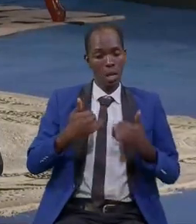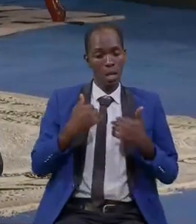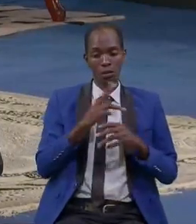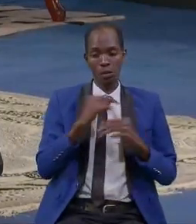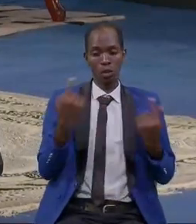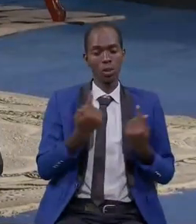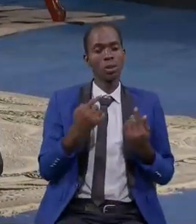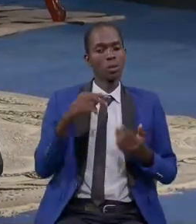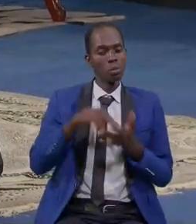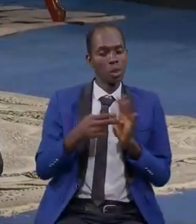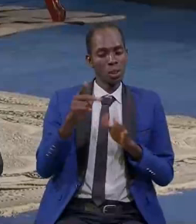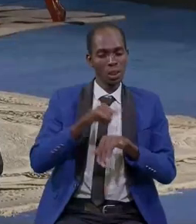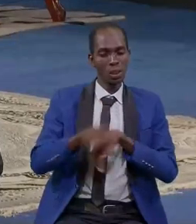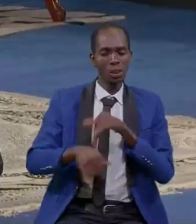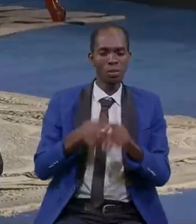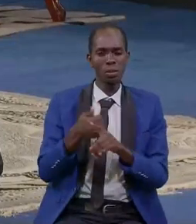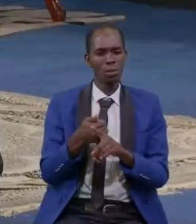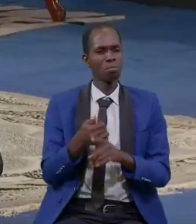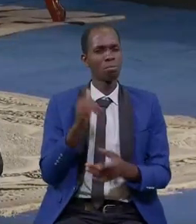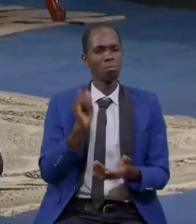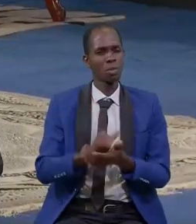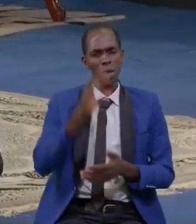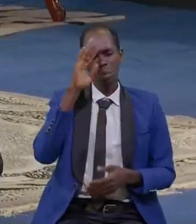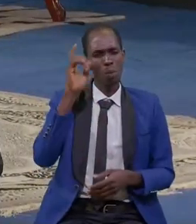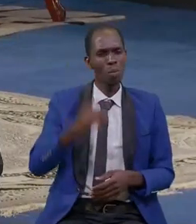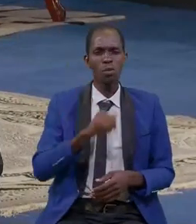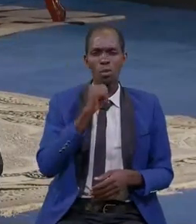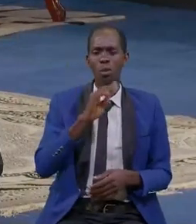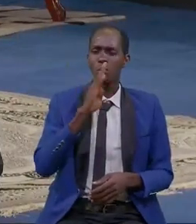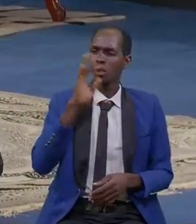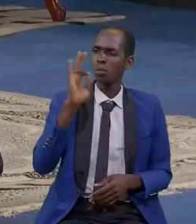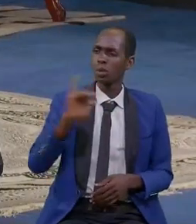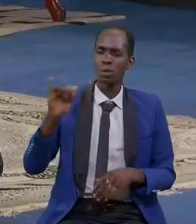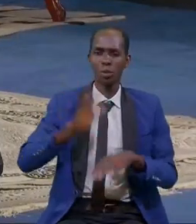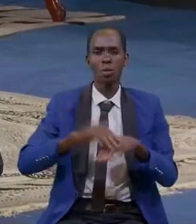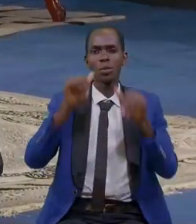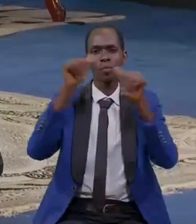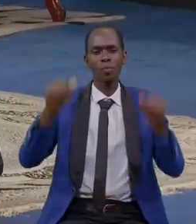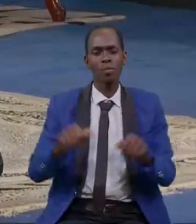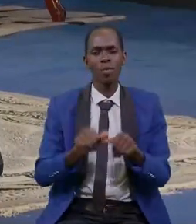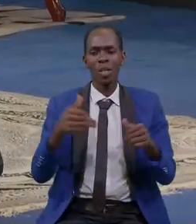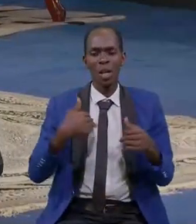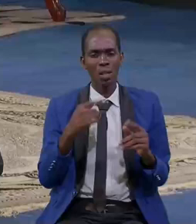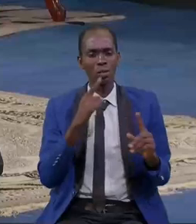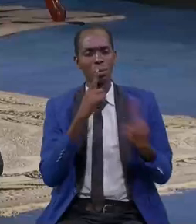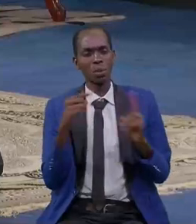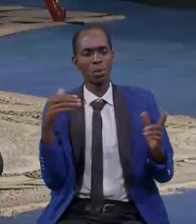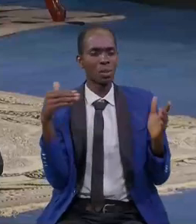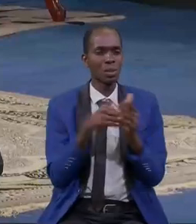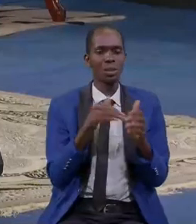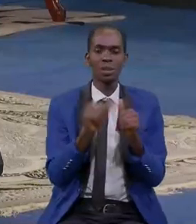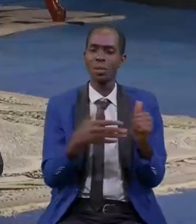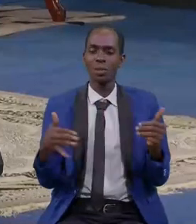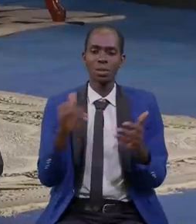se trompe. Cet homme ne doit même pas être sur le pupitre. Il contredit tout. Tout ce